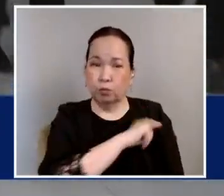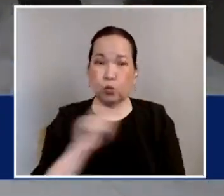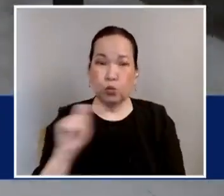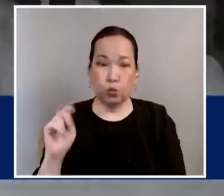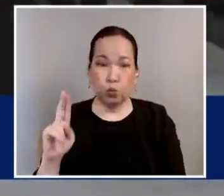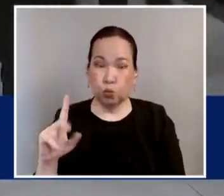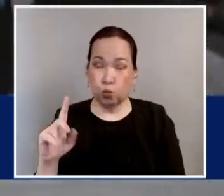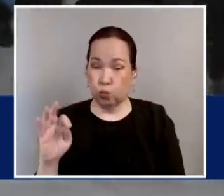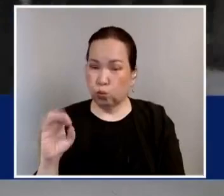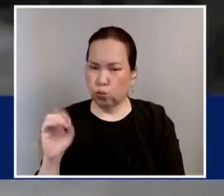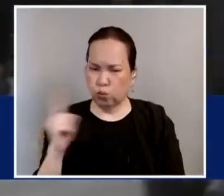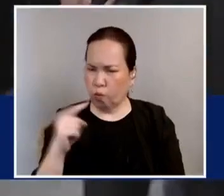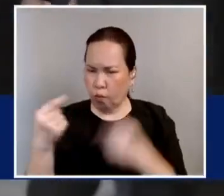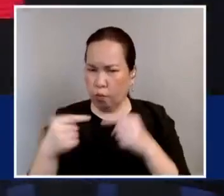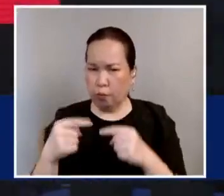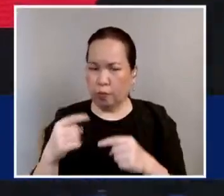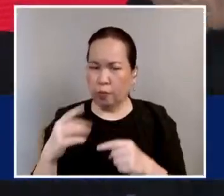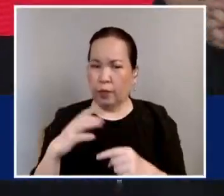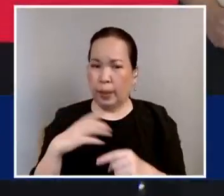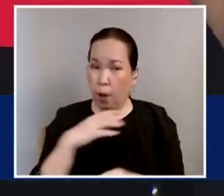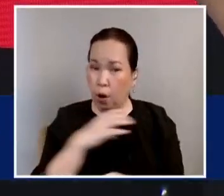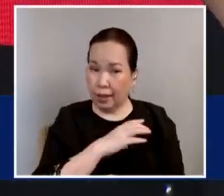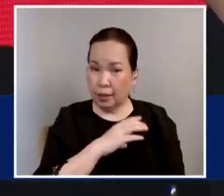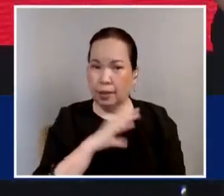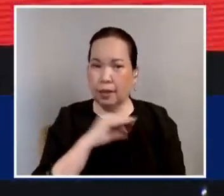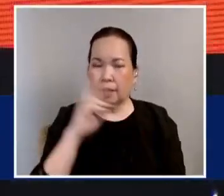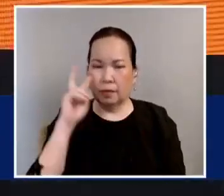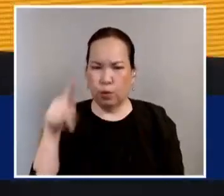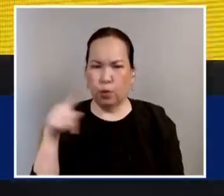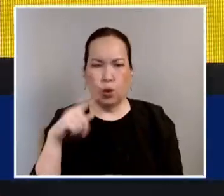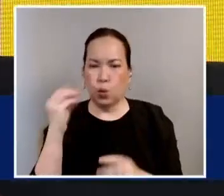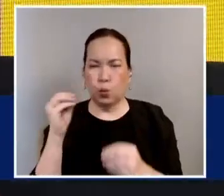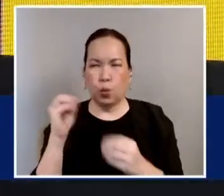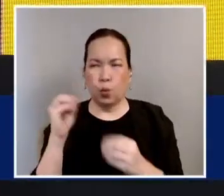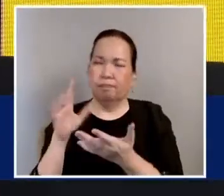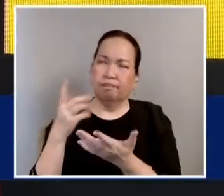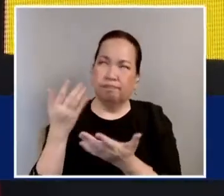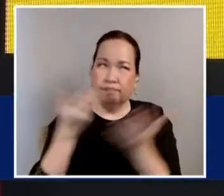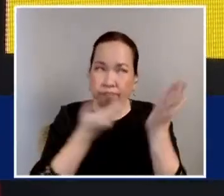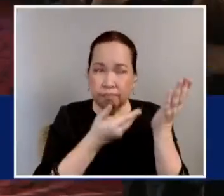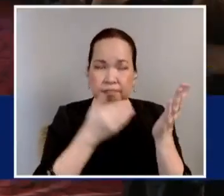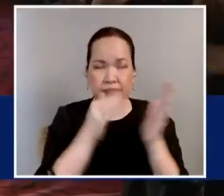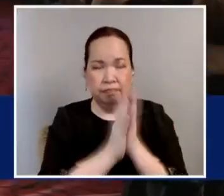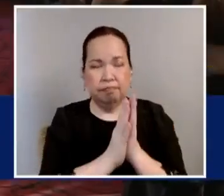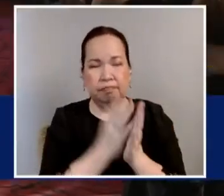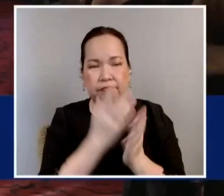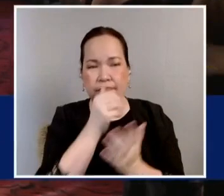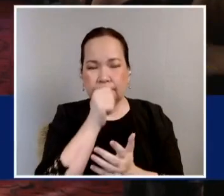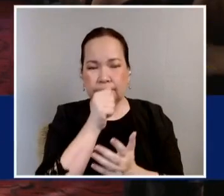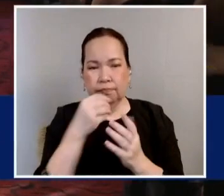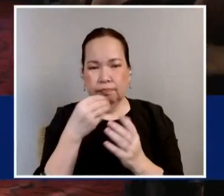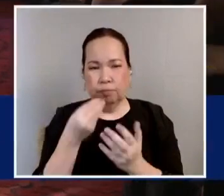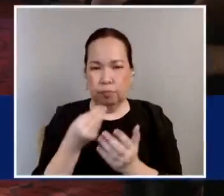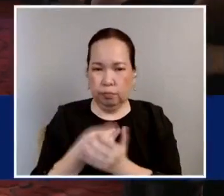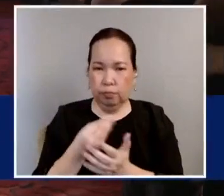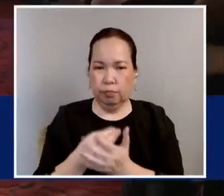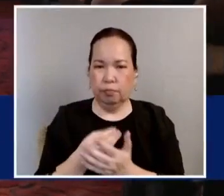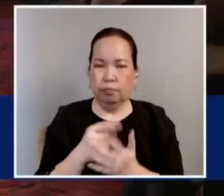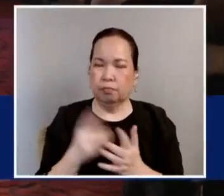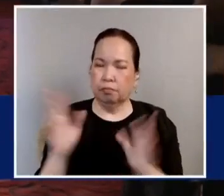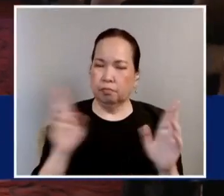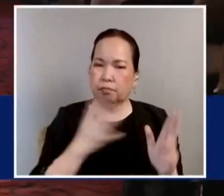bise, lalo't hindi na ito humingi pa ng confidential funds. Handa rin sila makipag-usap at magtrabaho kasama ang bise. RG